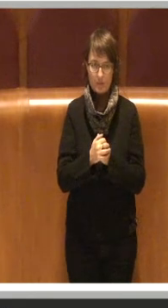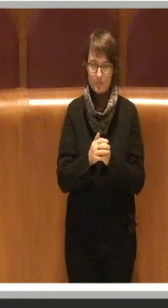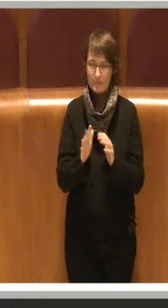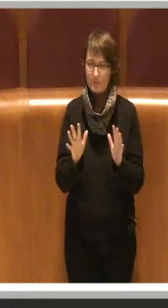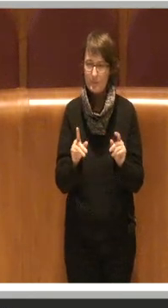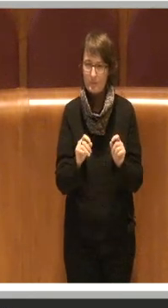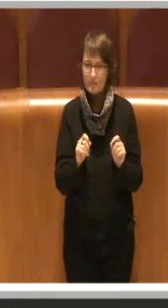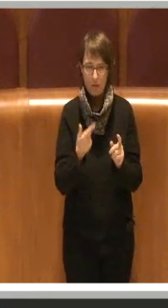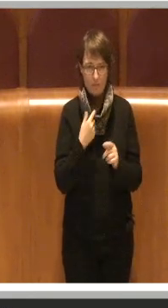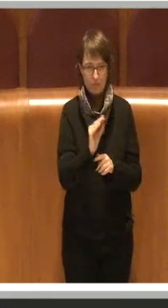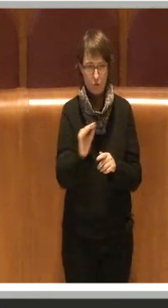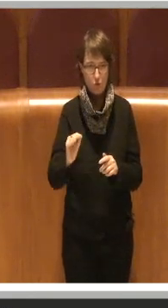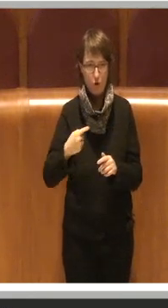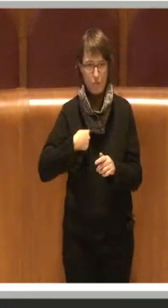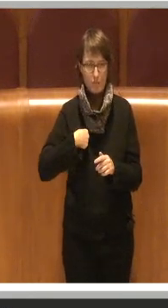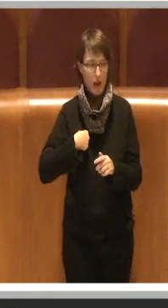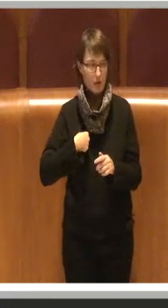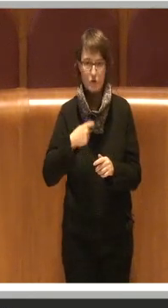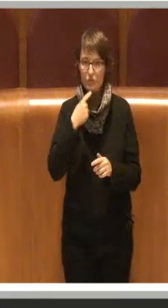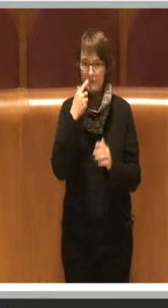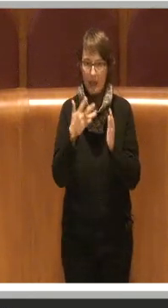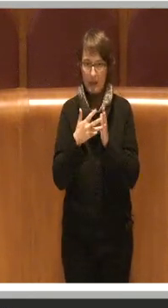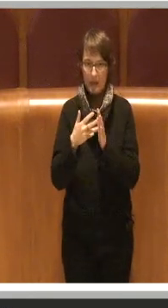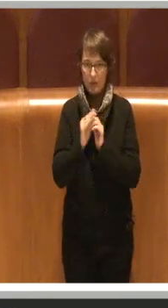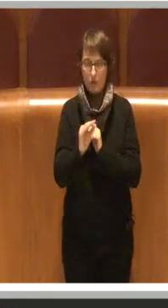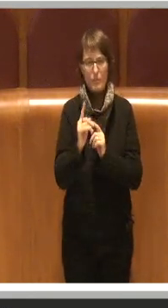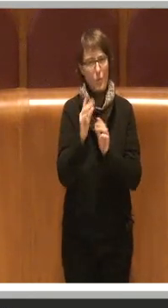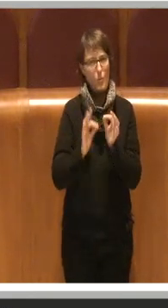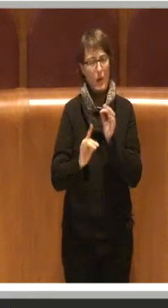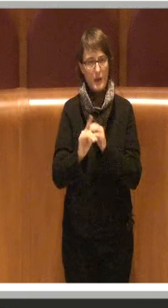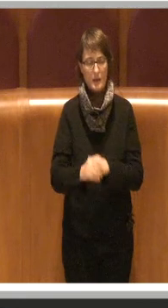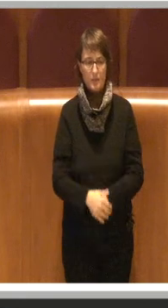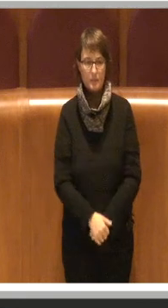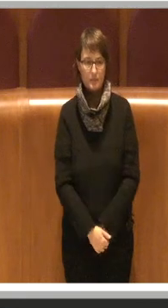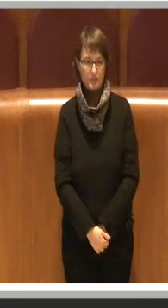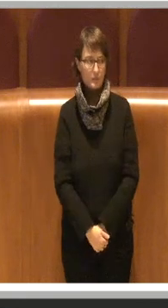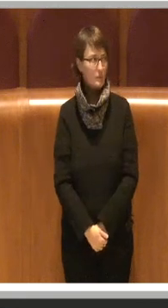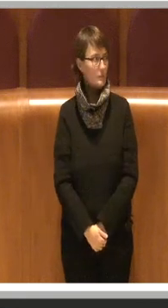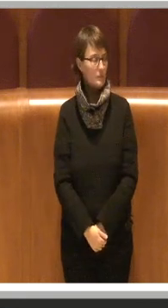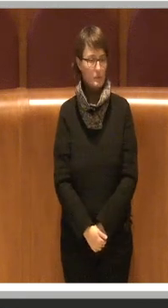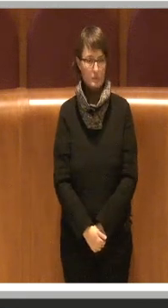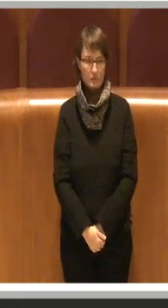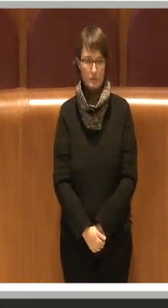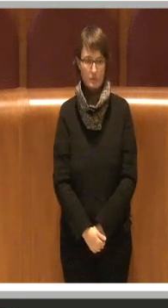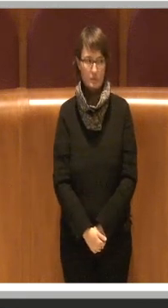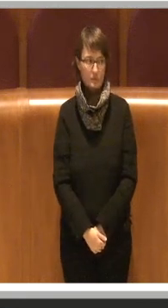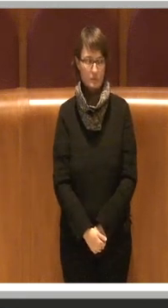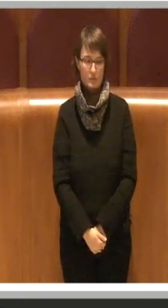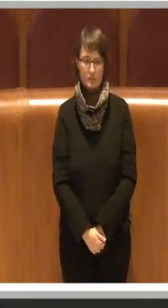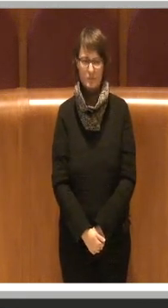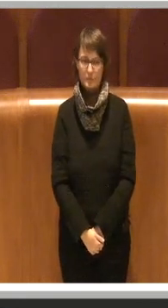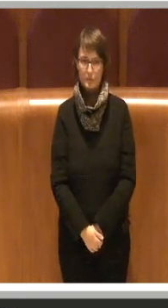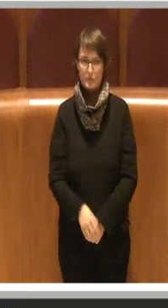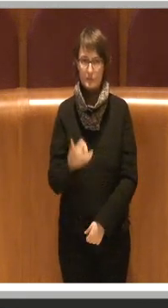poi sollecito io per chi ha avuto difficoltà nel voto, solo un istante, andiamo con loro. Sì, Presidente,